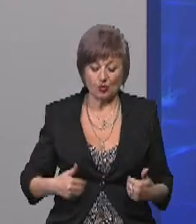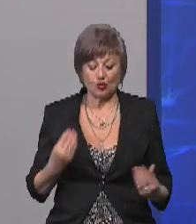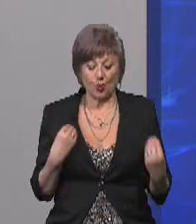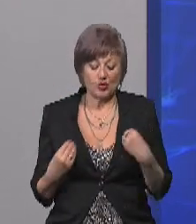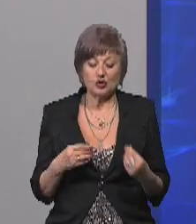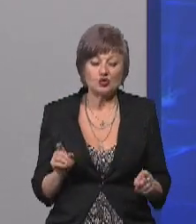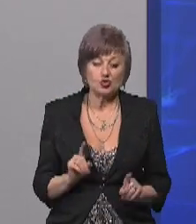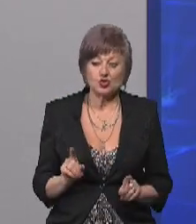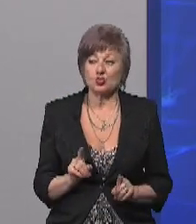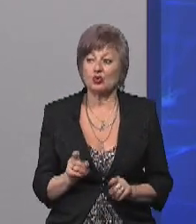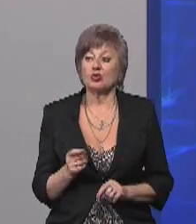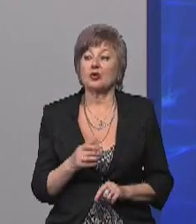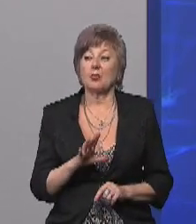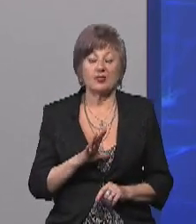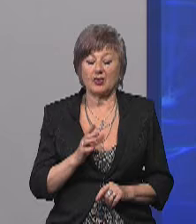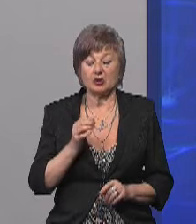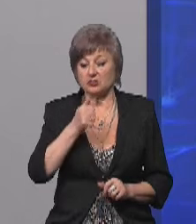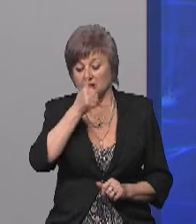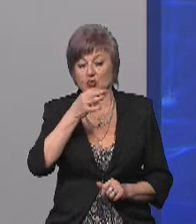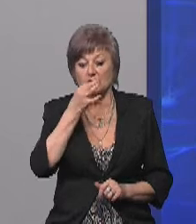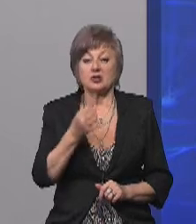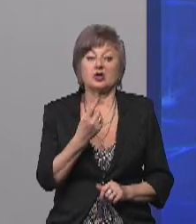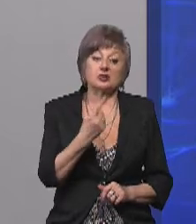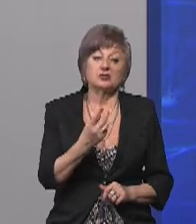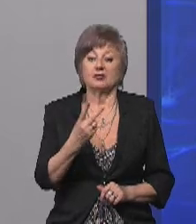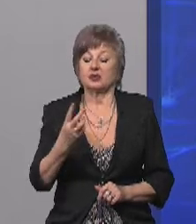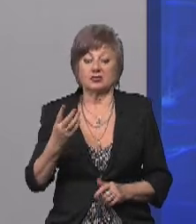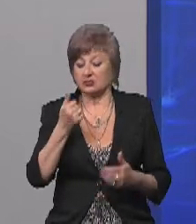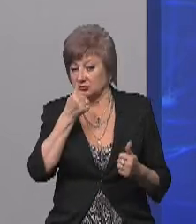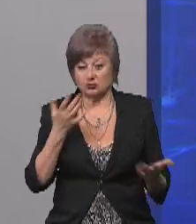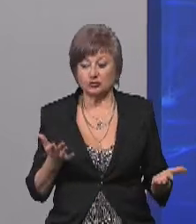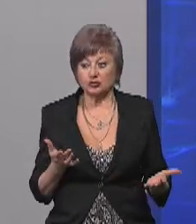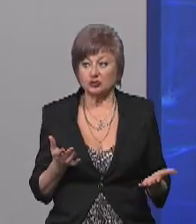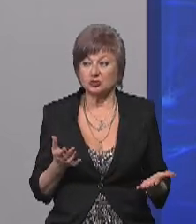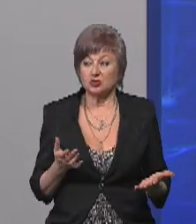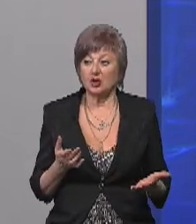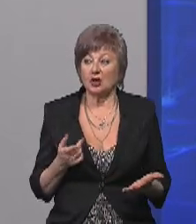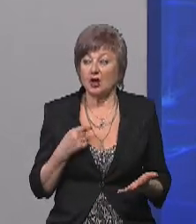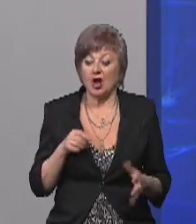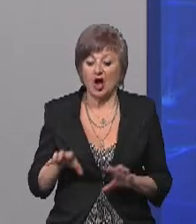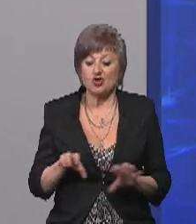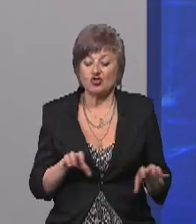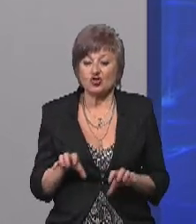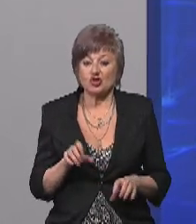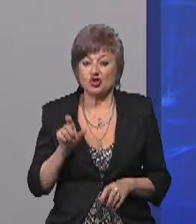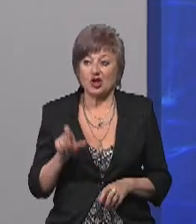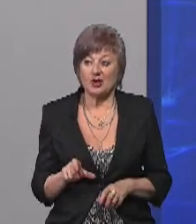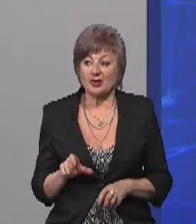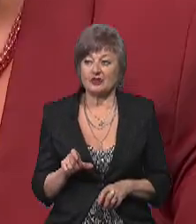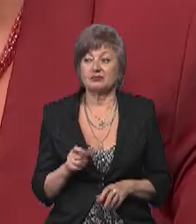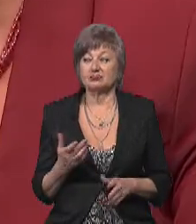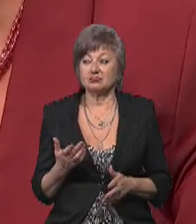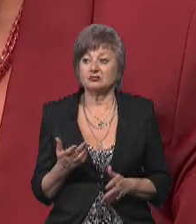одягнені, навіть кількість буває таке, що не можуть сказати, кількості осіб, які приходили, оскільки буває шахрай не один приходить, а зі